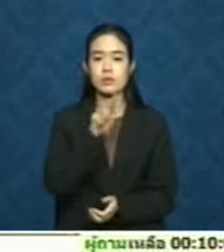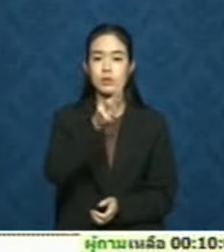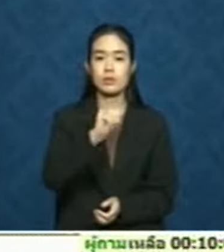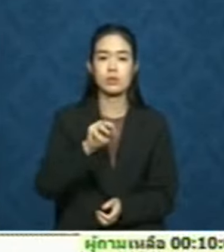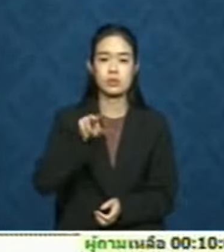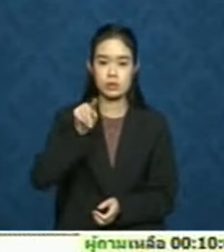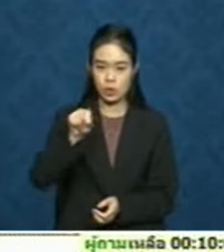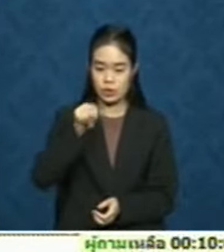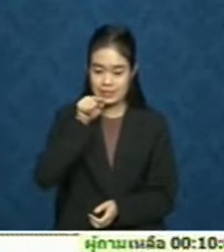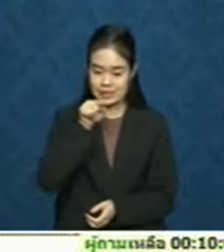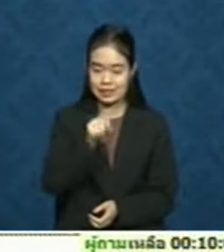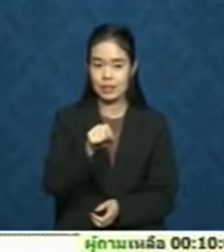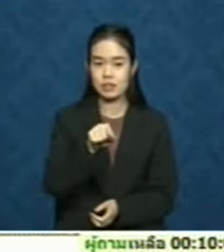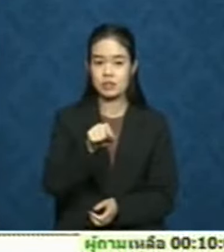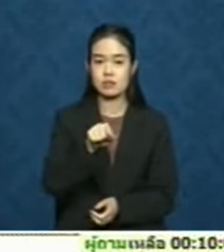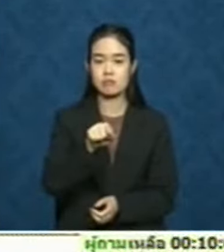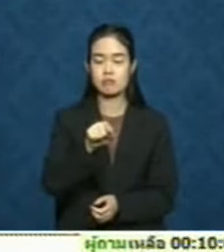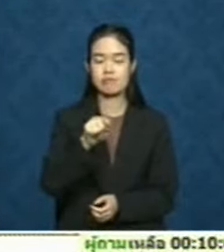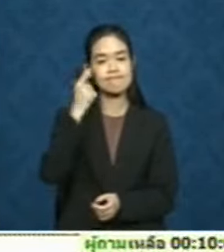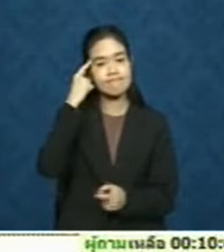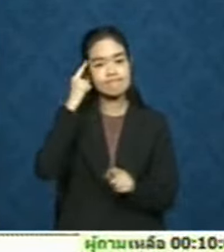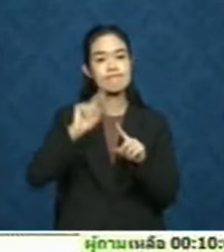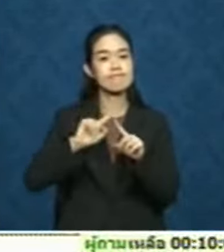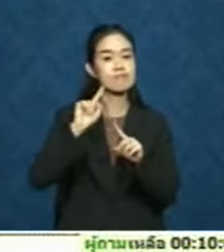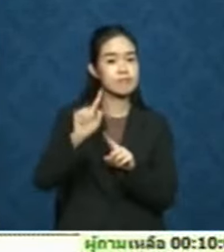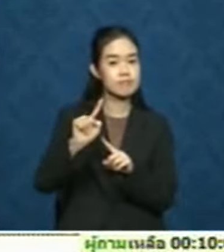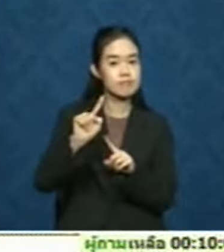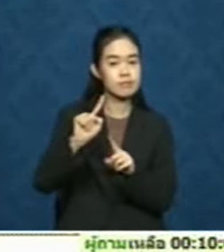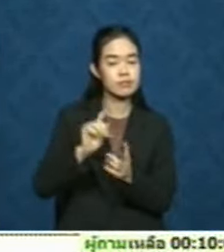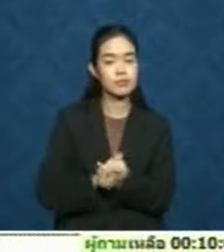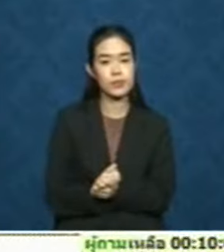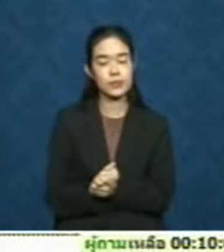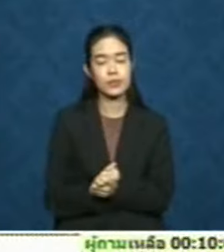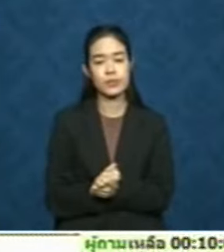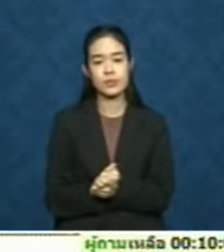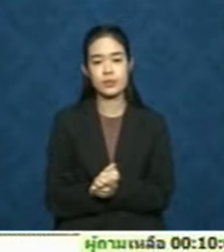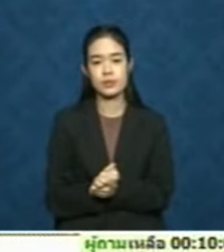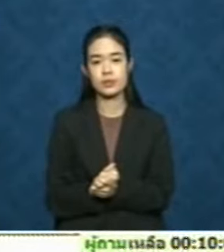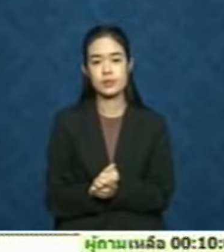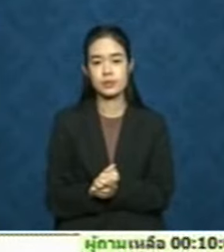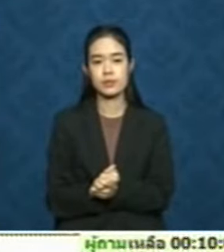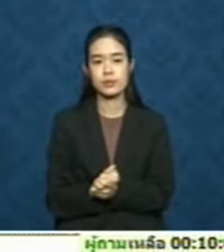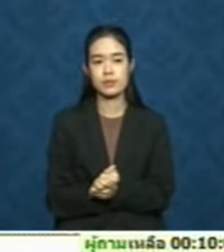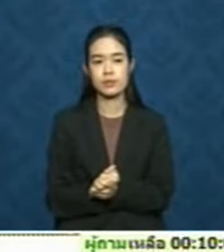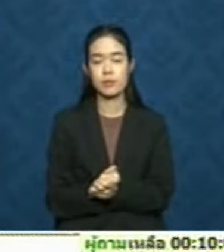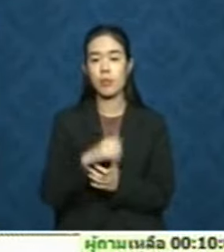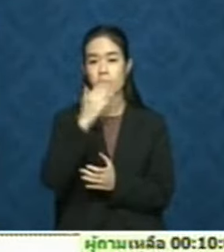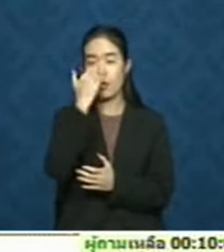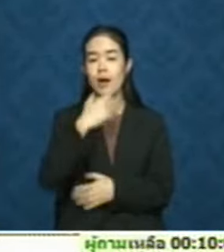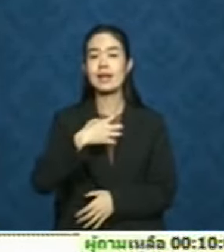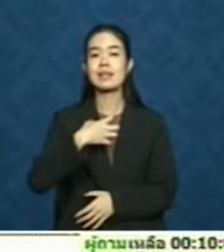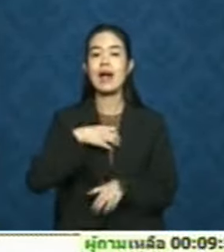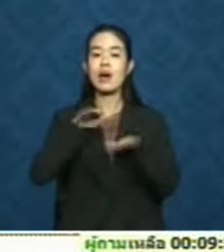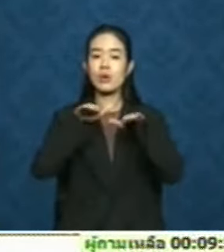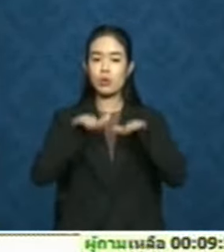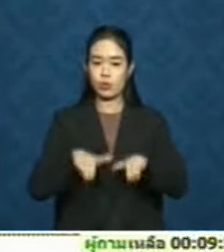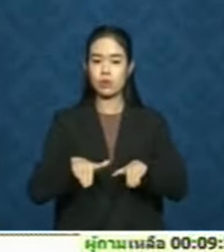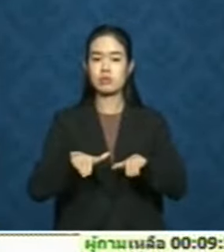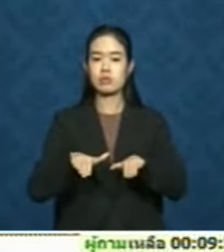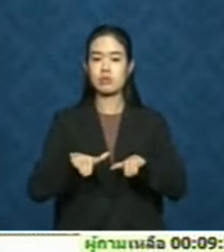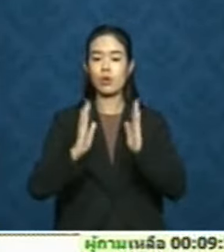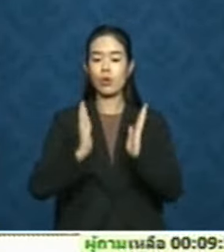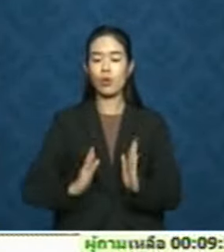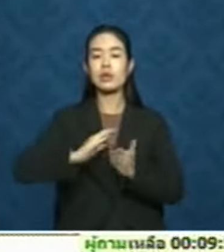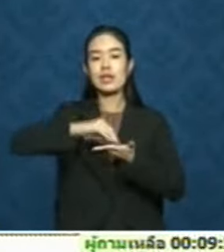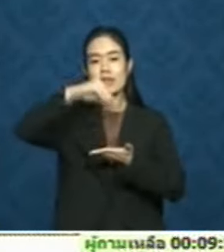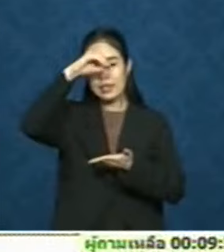นั้นอาจจะหนึ่งก็คือเพื่อให้จำนวนที่ท่านบอกว่าเพื่อจำนวนนักศึกษาลดน้อยลงเพื่อ